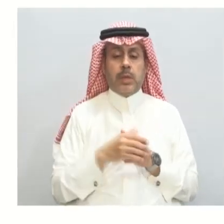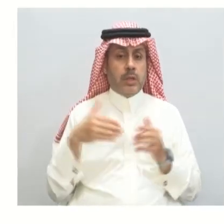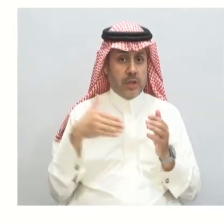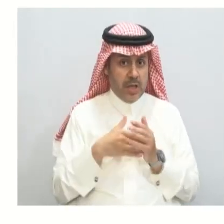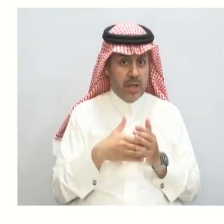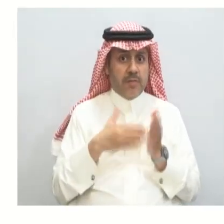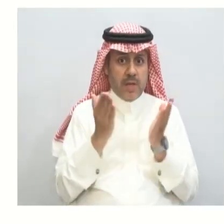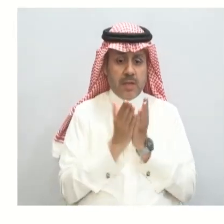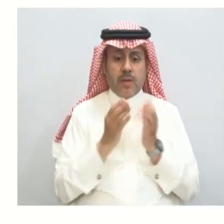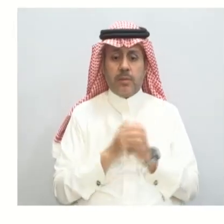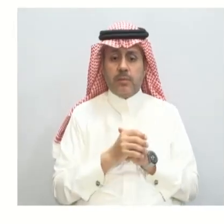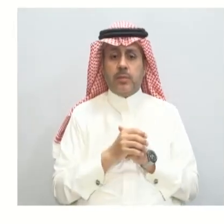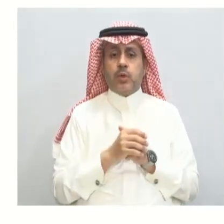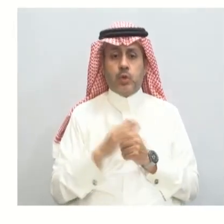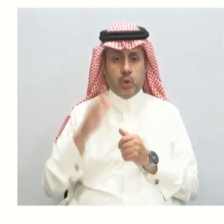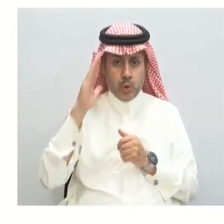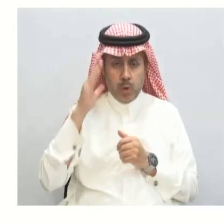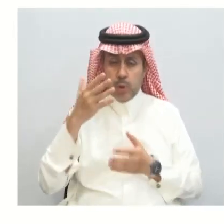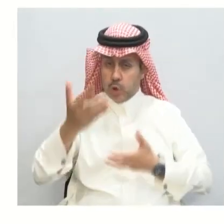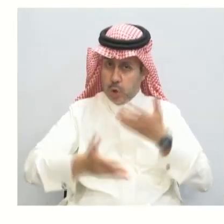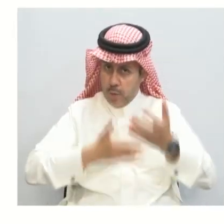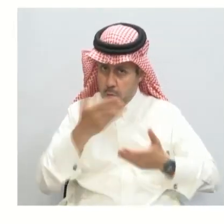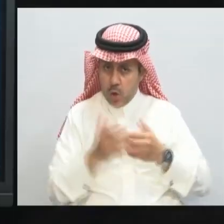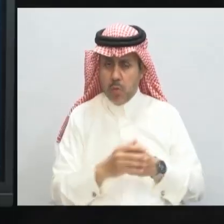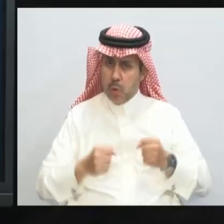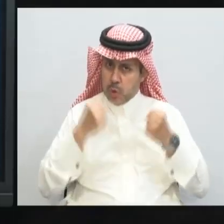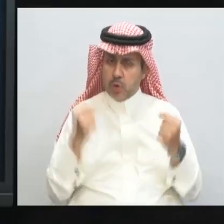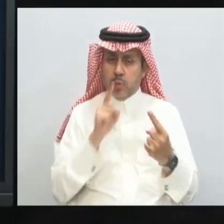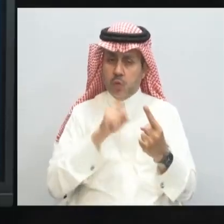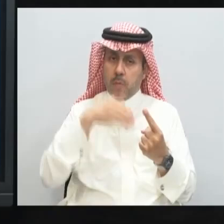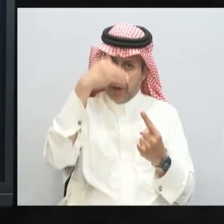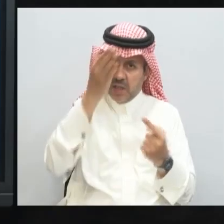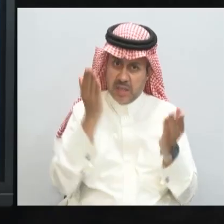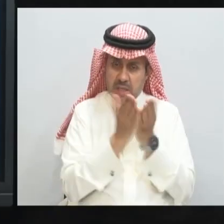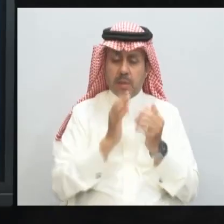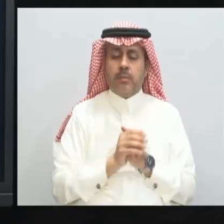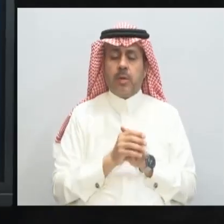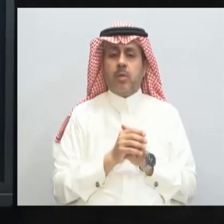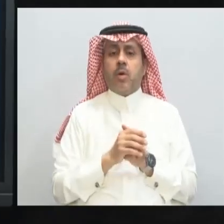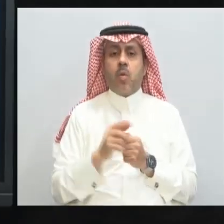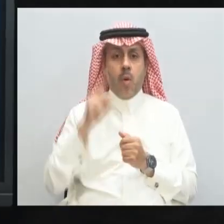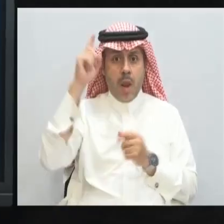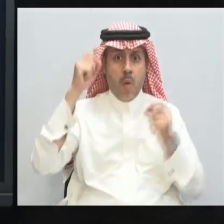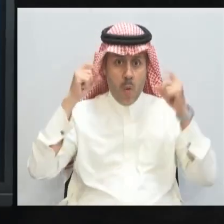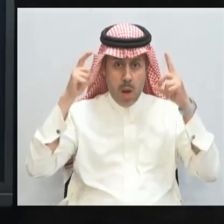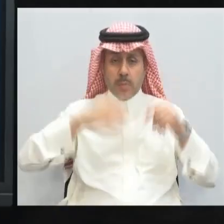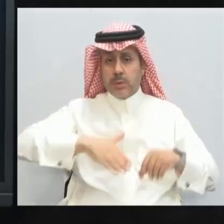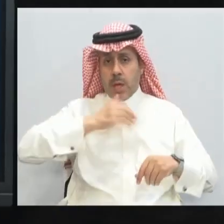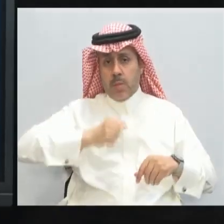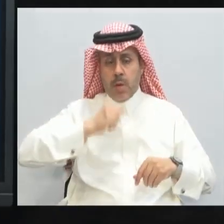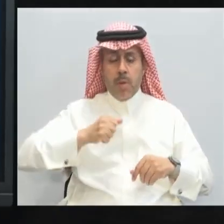الحمد انتهينا اشكر لكم تفاعلكم وحرصكم التقيكم باذن الله في درس قادم هذا والله اعلم وصلى الله وسلم على